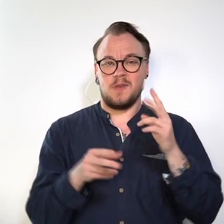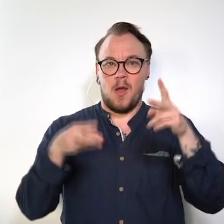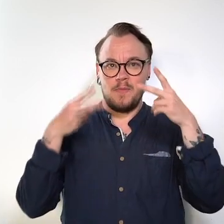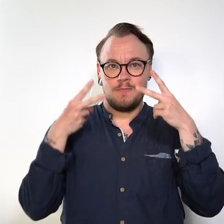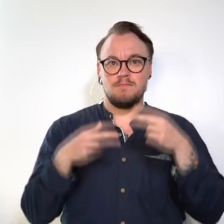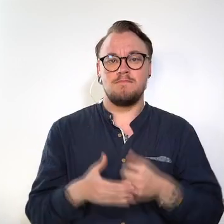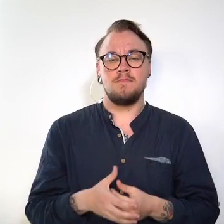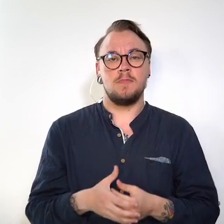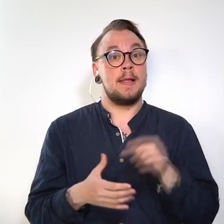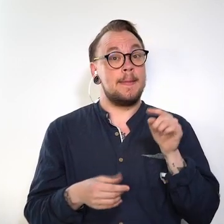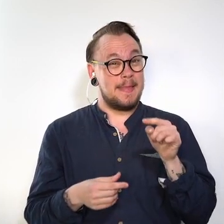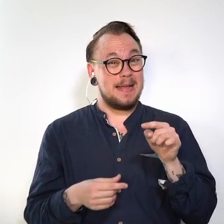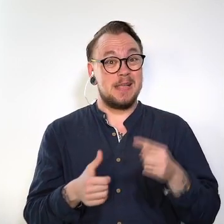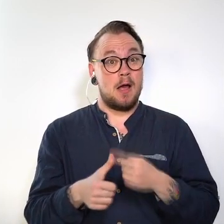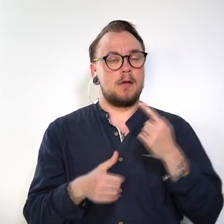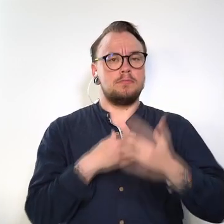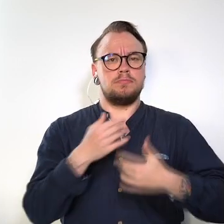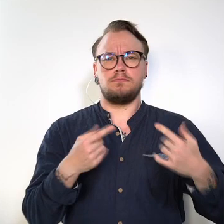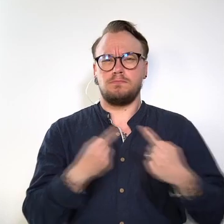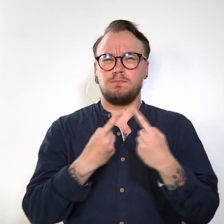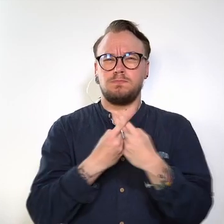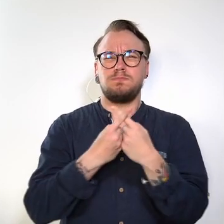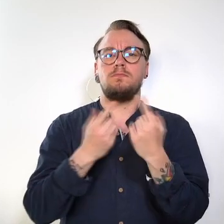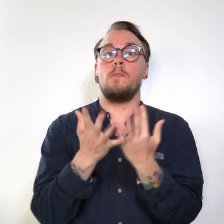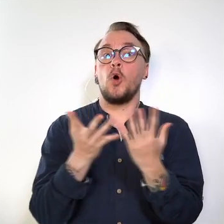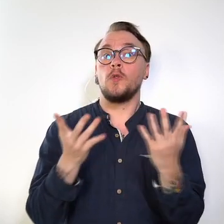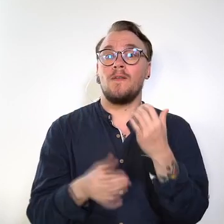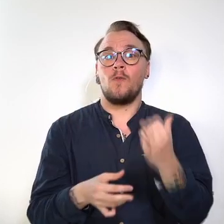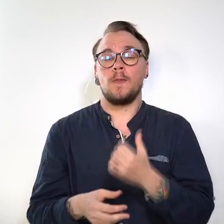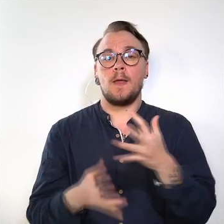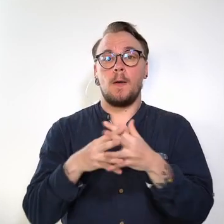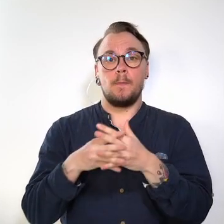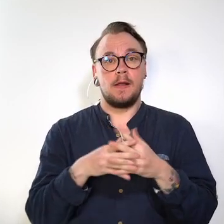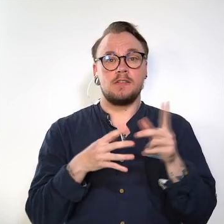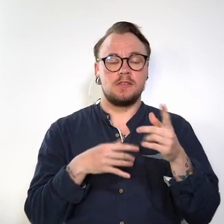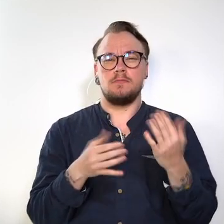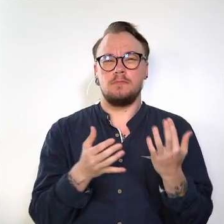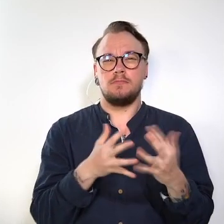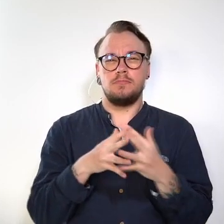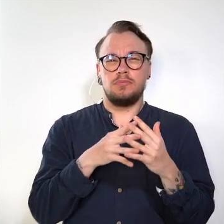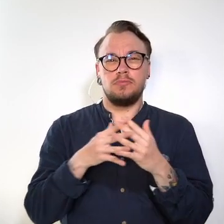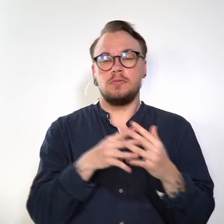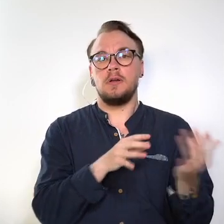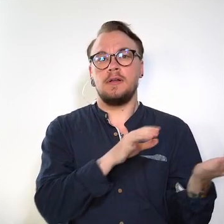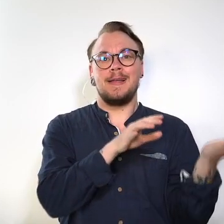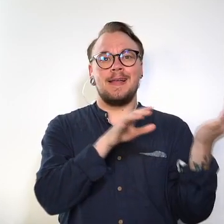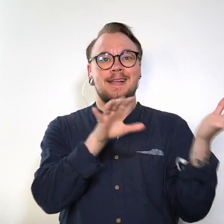jota käytiin sitten monta vuotta Jenkeissä. Ja sitten se tuli Suomeen se tappelu.